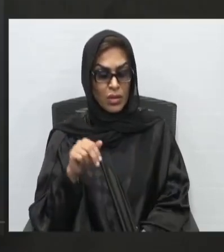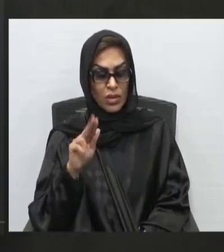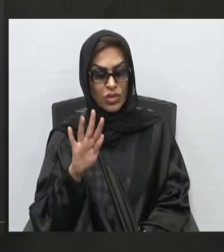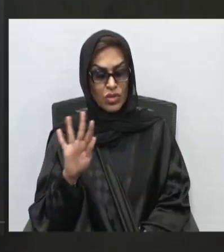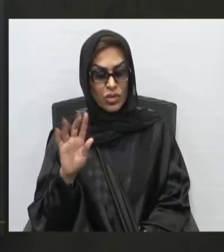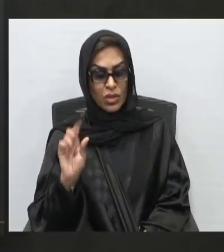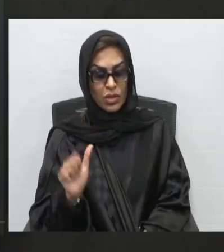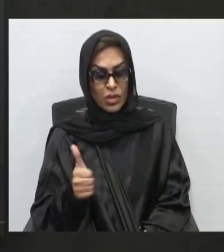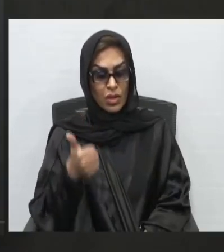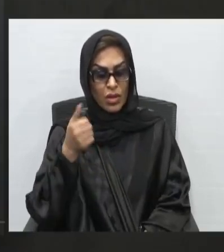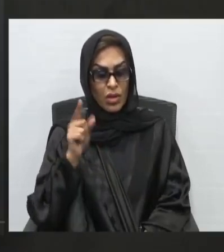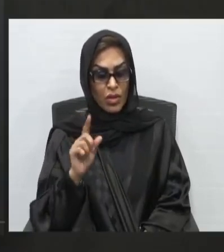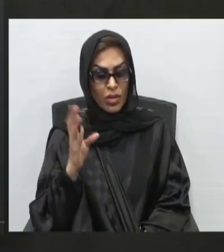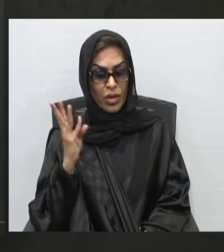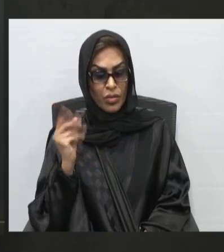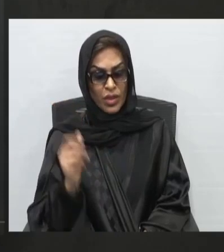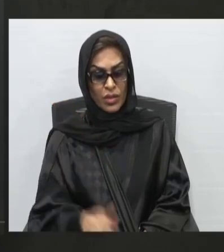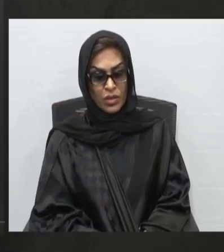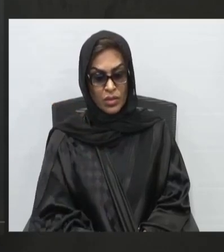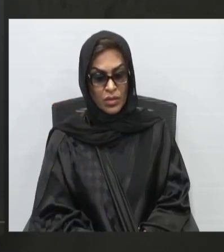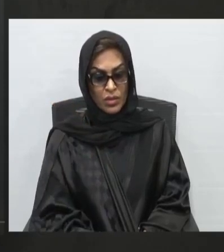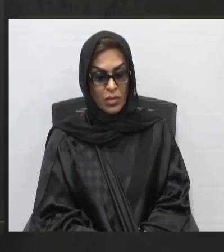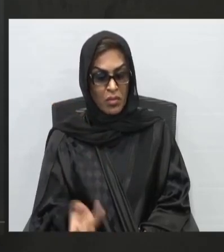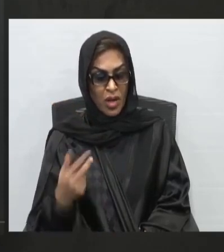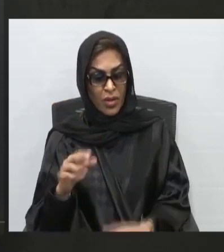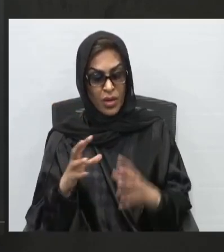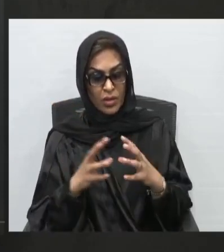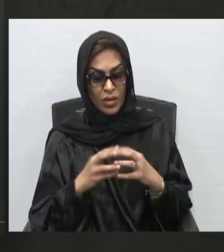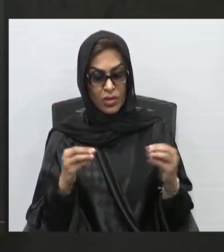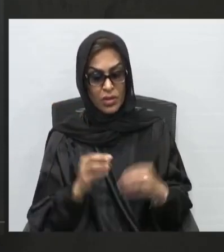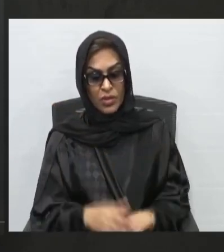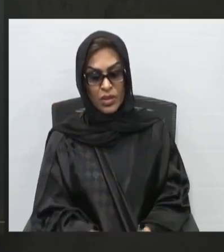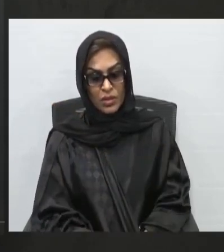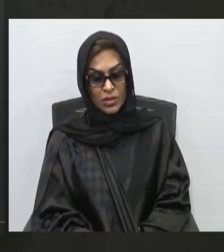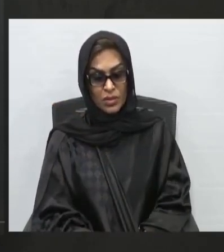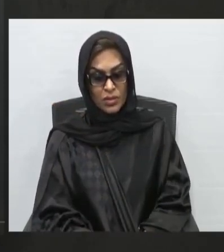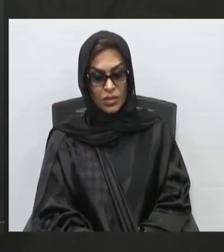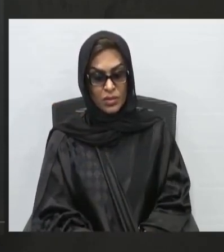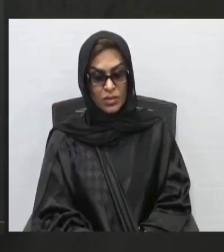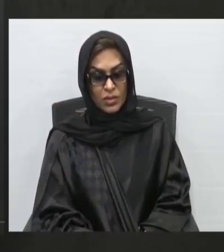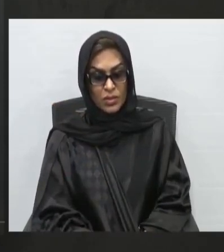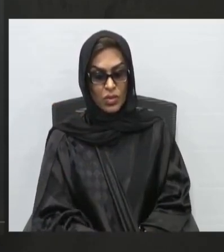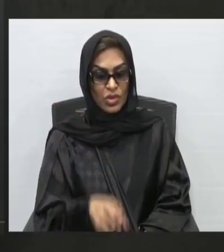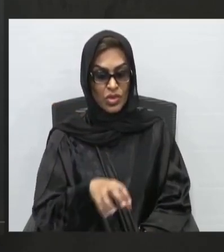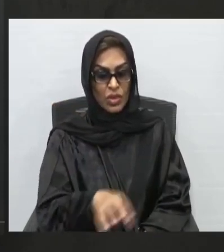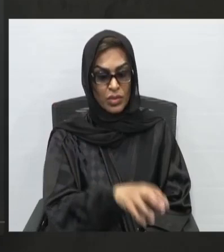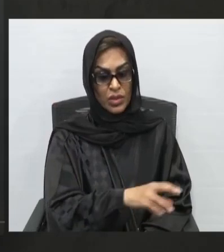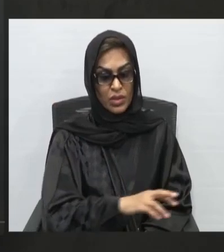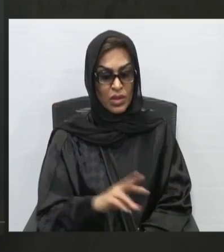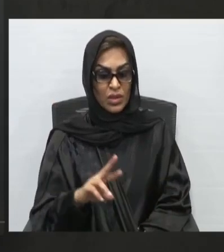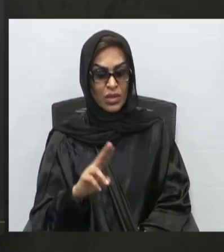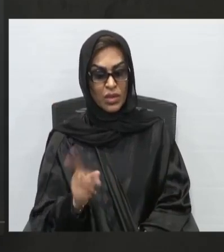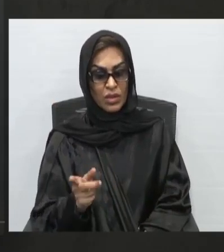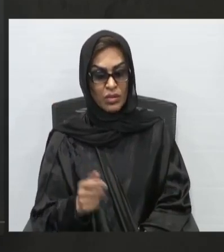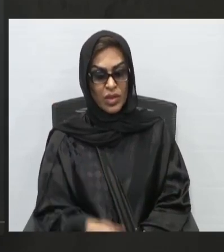تجاره الرقميه ما هو الشراء الرقمي ماذا اقصد بشراء الرقمي هو شكل من